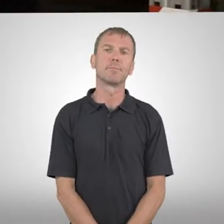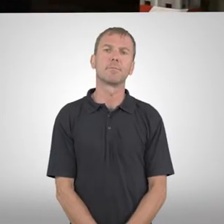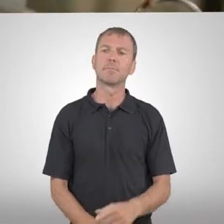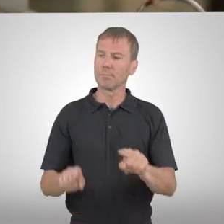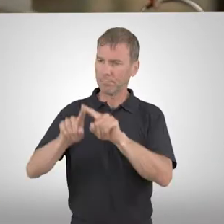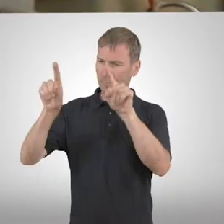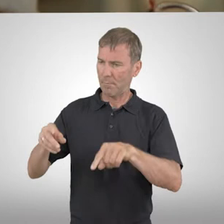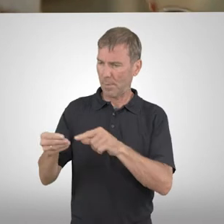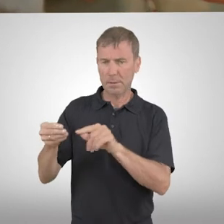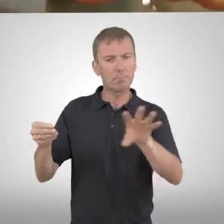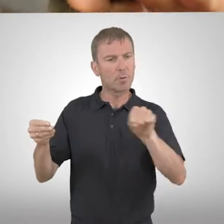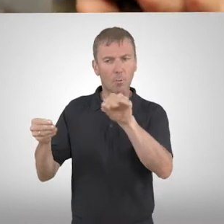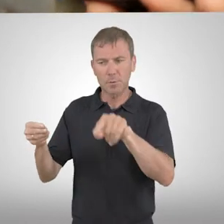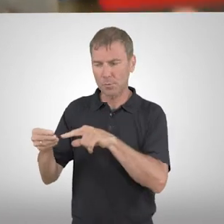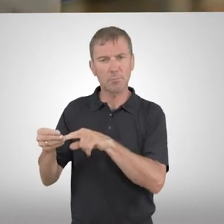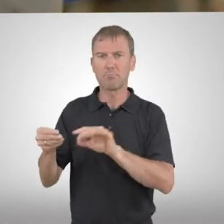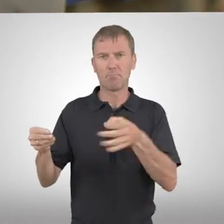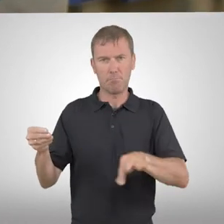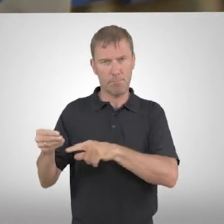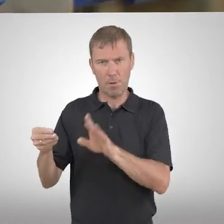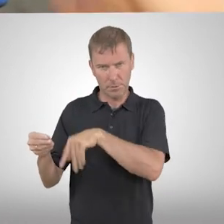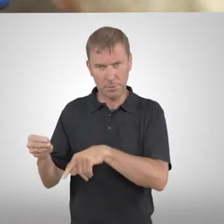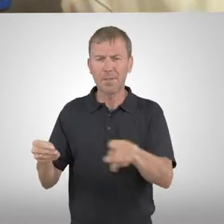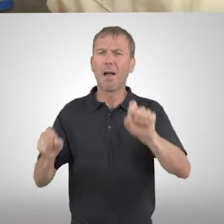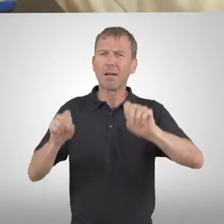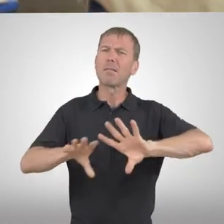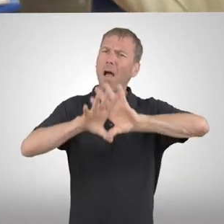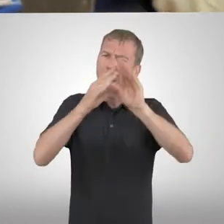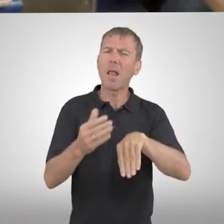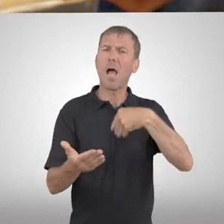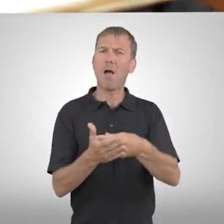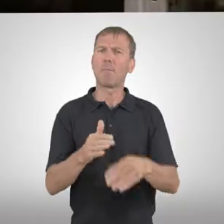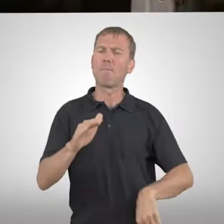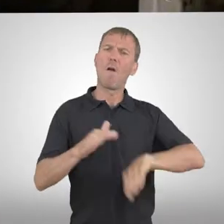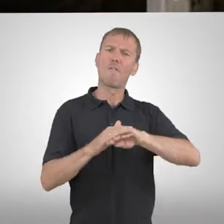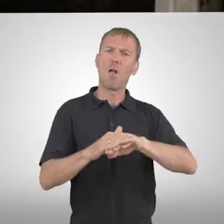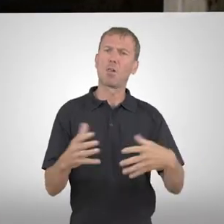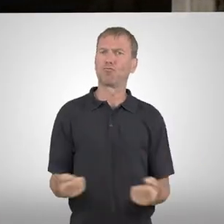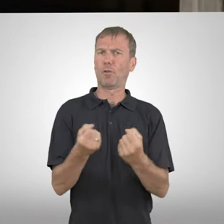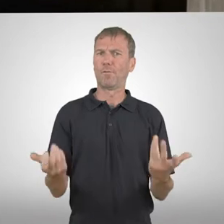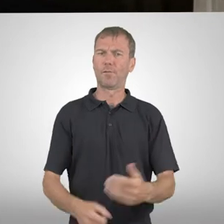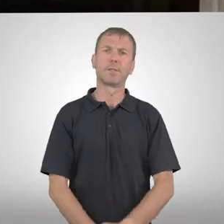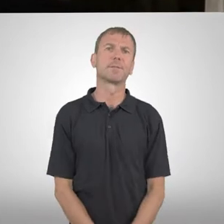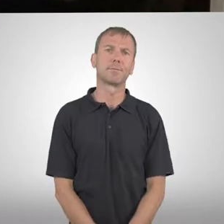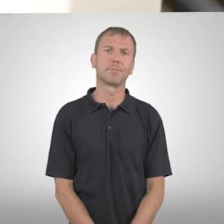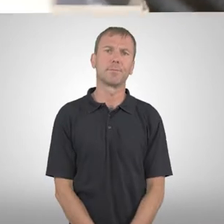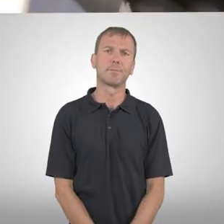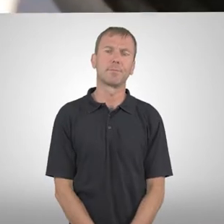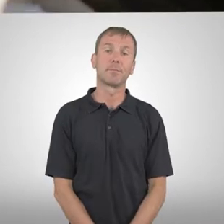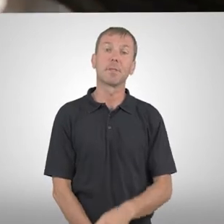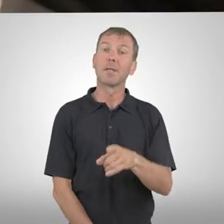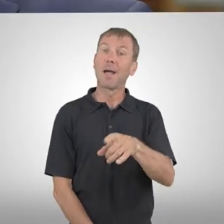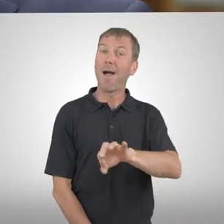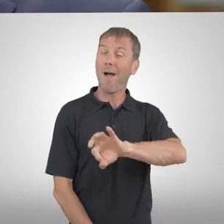Neben einer beleglosen Kommissionierung hilft das System bei der uneingeschränkten Bewältigung aller Aufgabenbereiche.